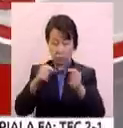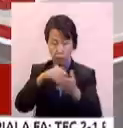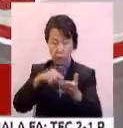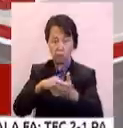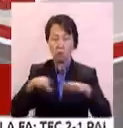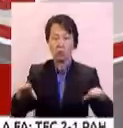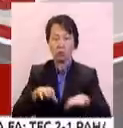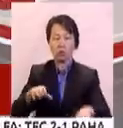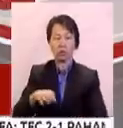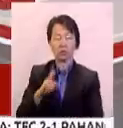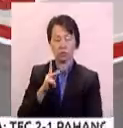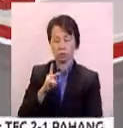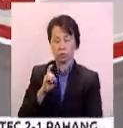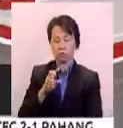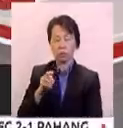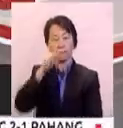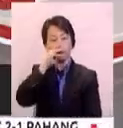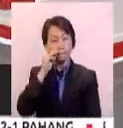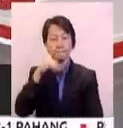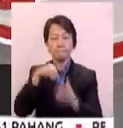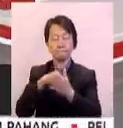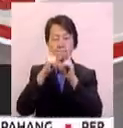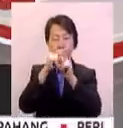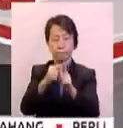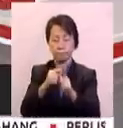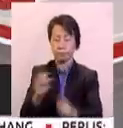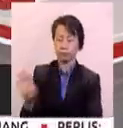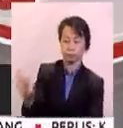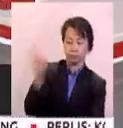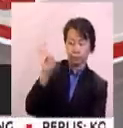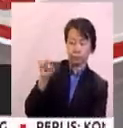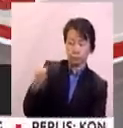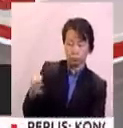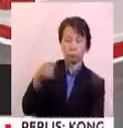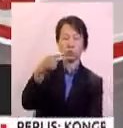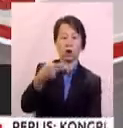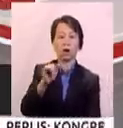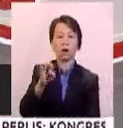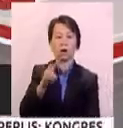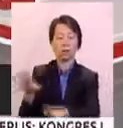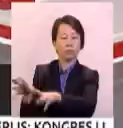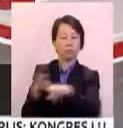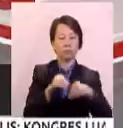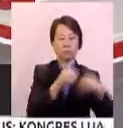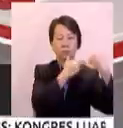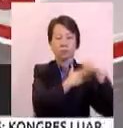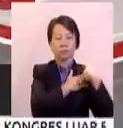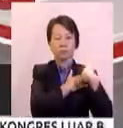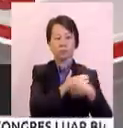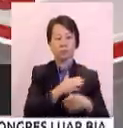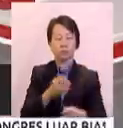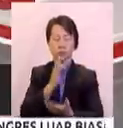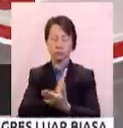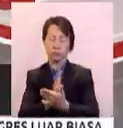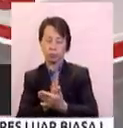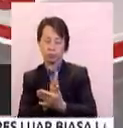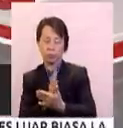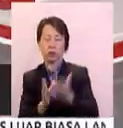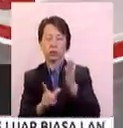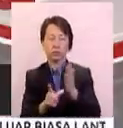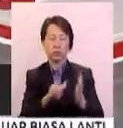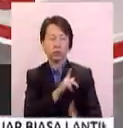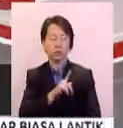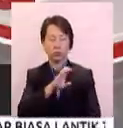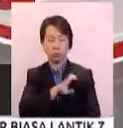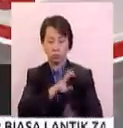Muhyiddin Yassin dalam satu kenyataan media. Pelantikan Datuk Seri Abdul Hamid yang kini menggalas tanggungjawab sebagai pemangku Timbalan Ketua